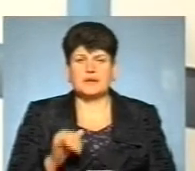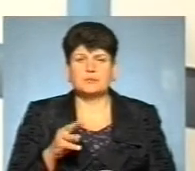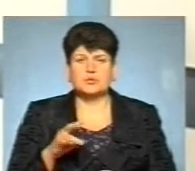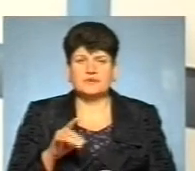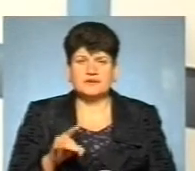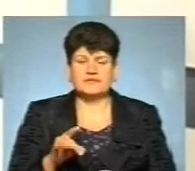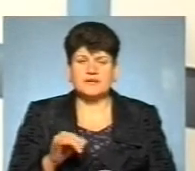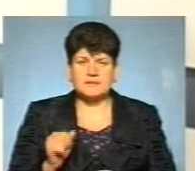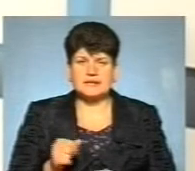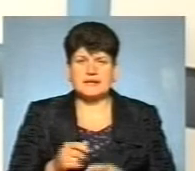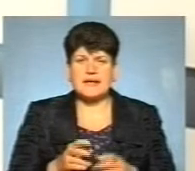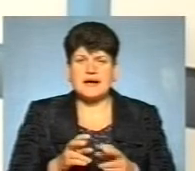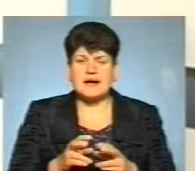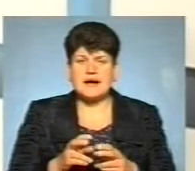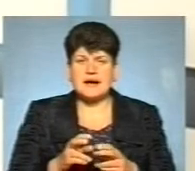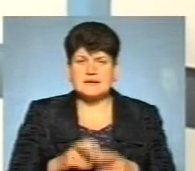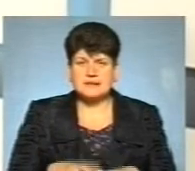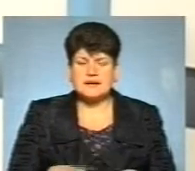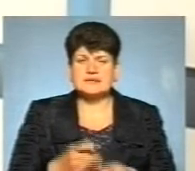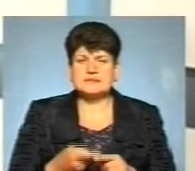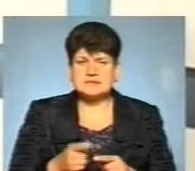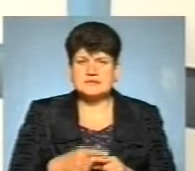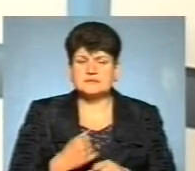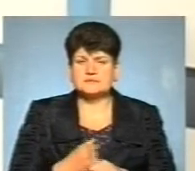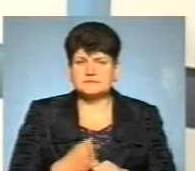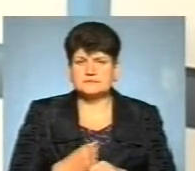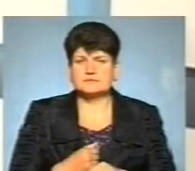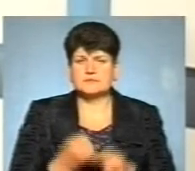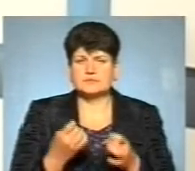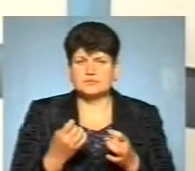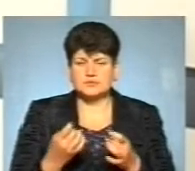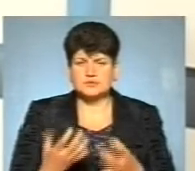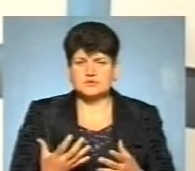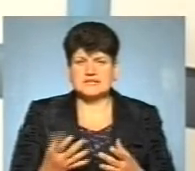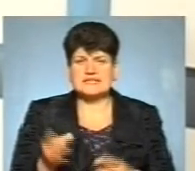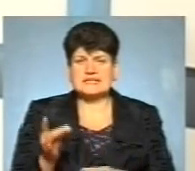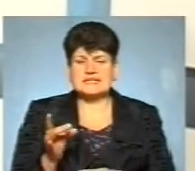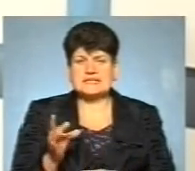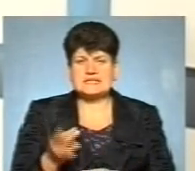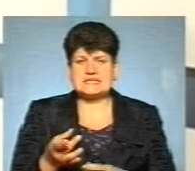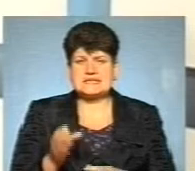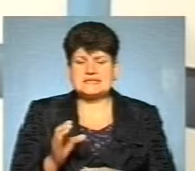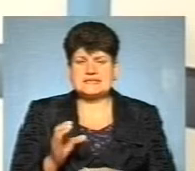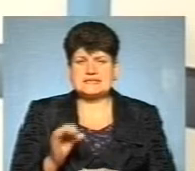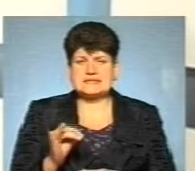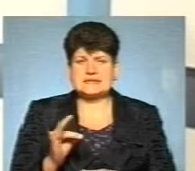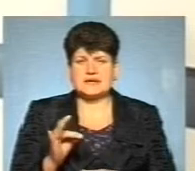Імуноферментний аналіз базується, власне, на звичайній, банальній серологічній діагностиці,